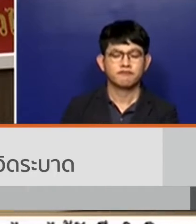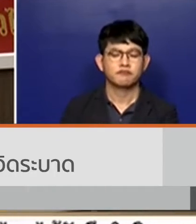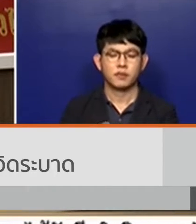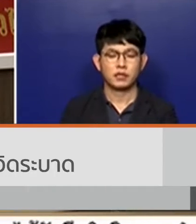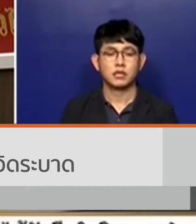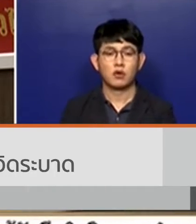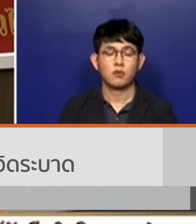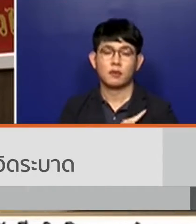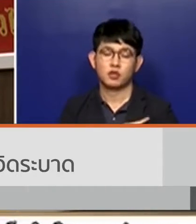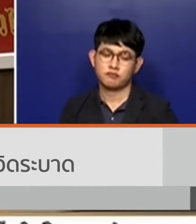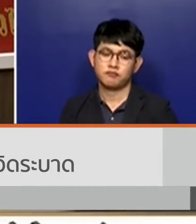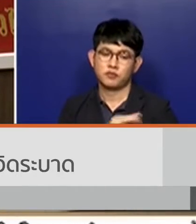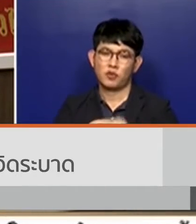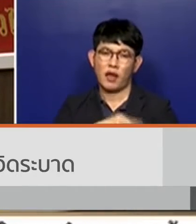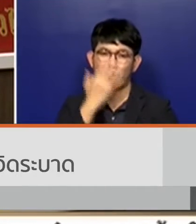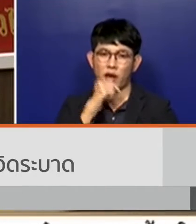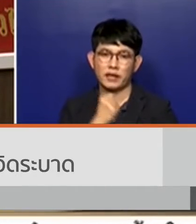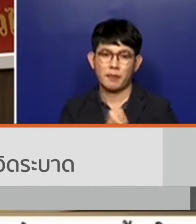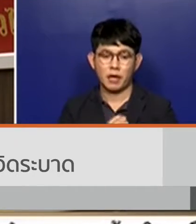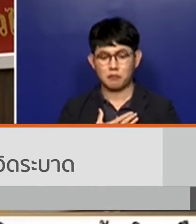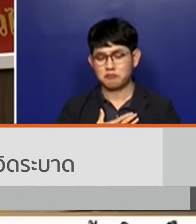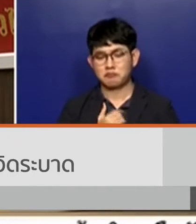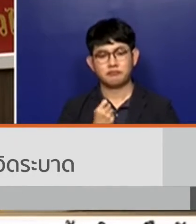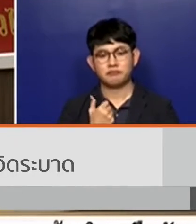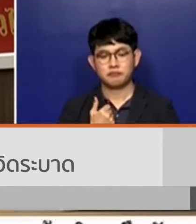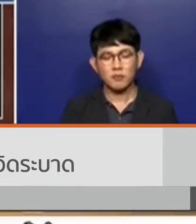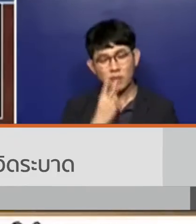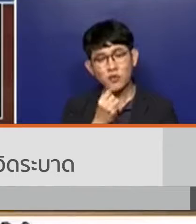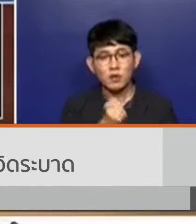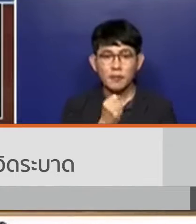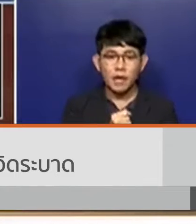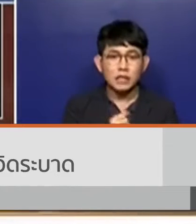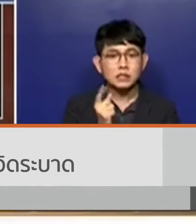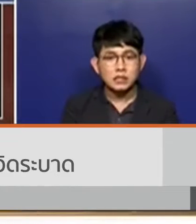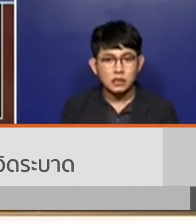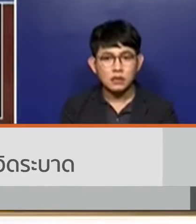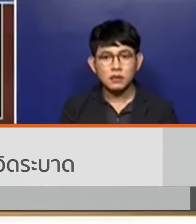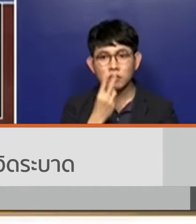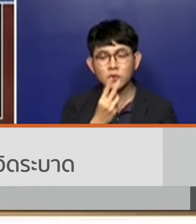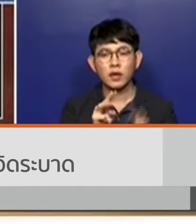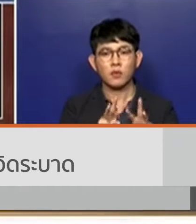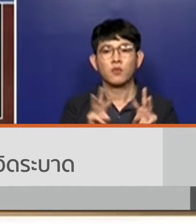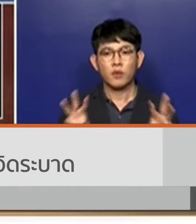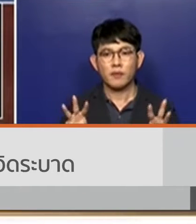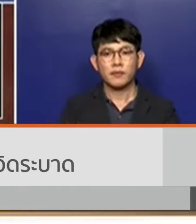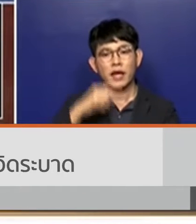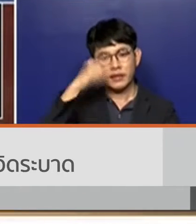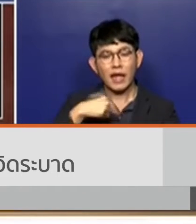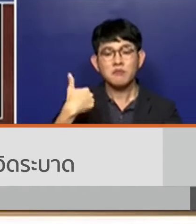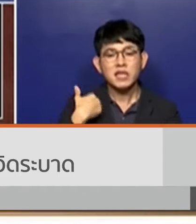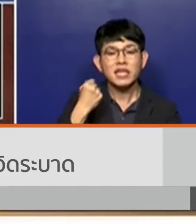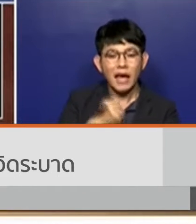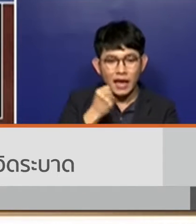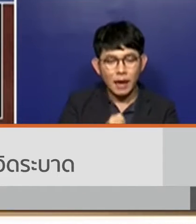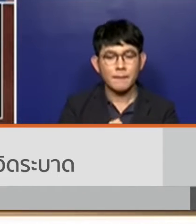ว่าการกระส่แงงานหลายด่านนะคะเช่น โครงการแก้บัญหาจ้างงาน สองโครงการก็คือโครงการส่งเสรมการจางงานใหม่